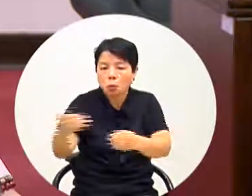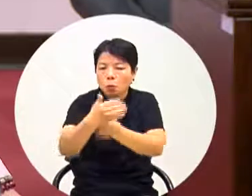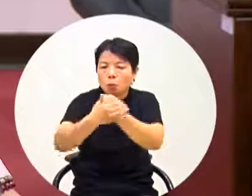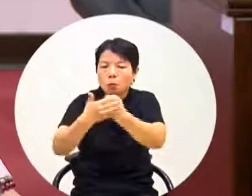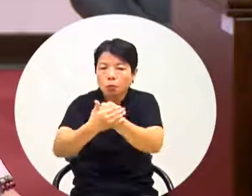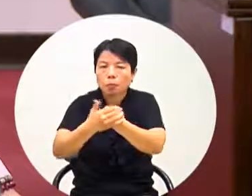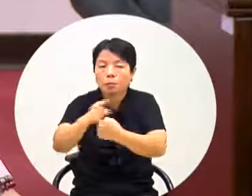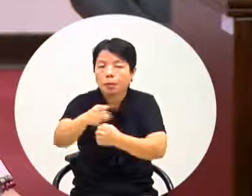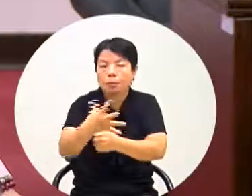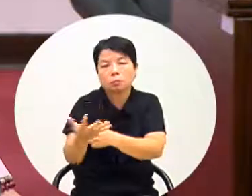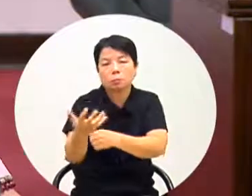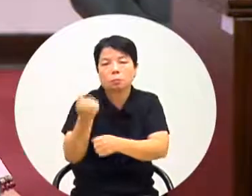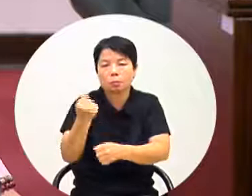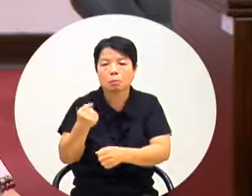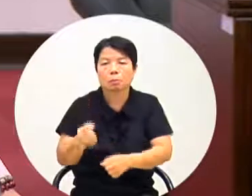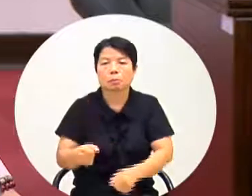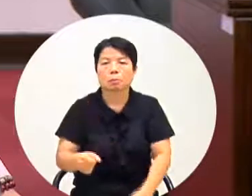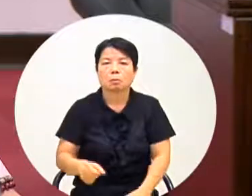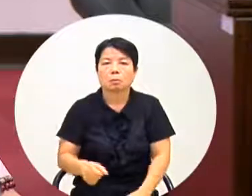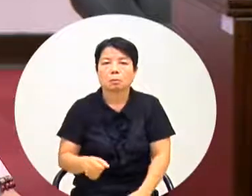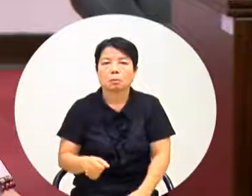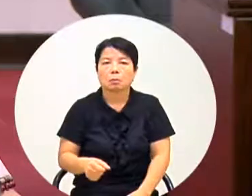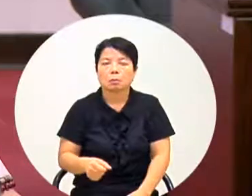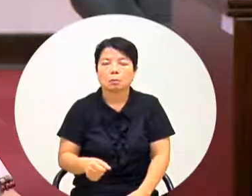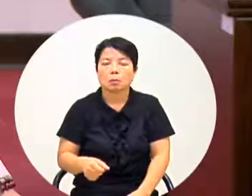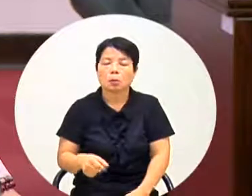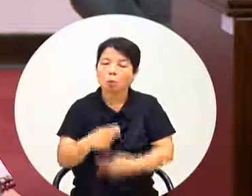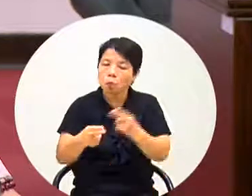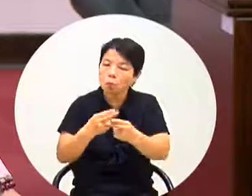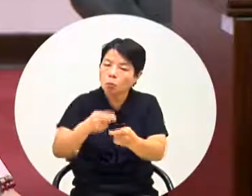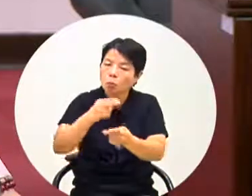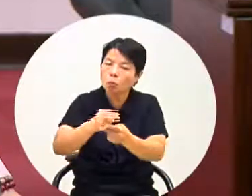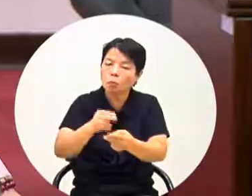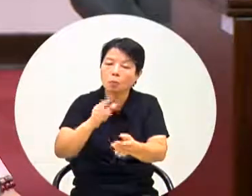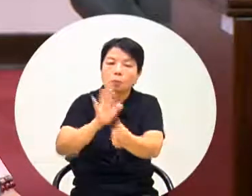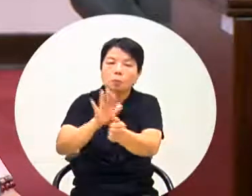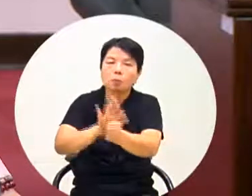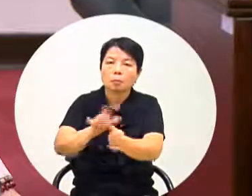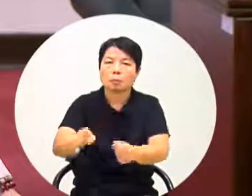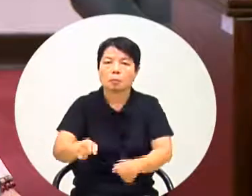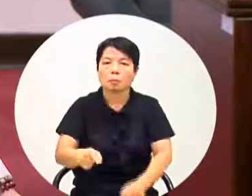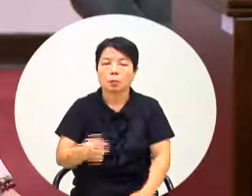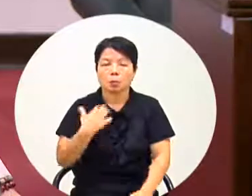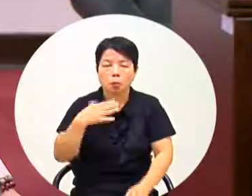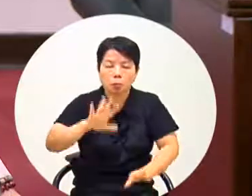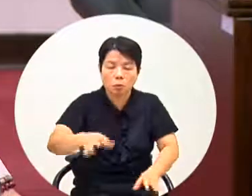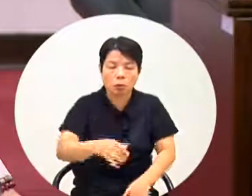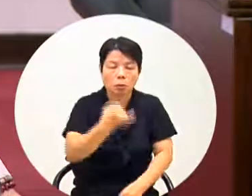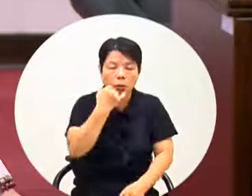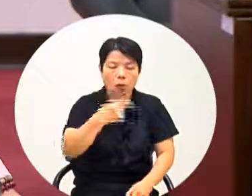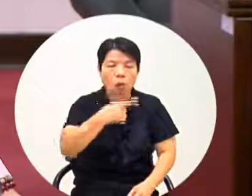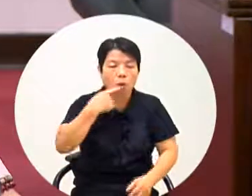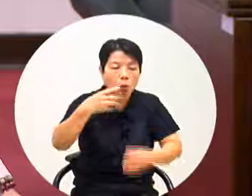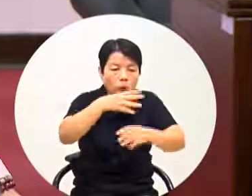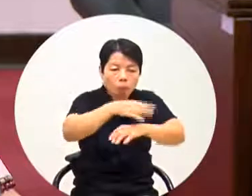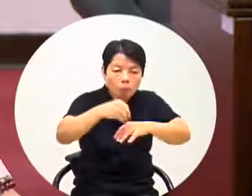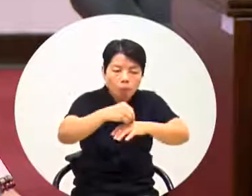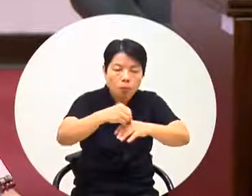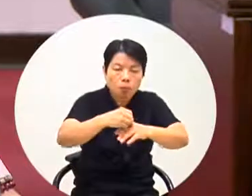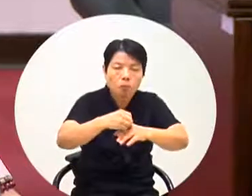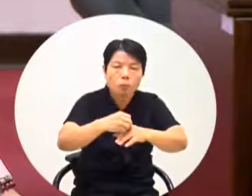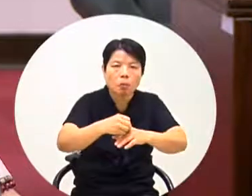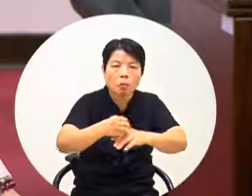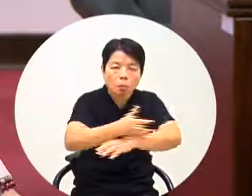们的权益，你们到底怎么样去帮忙？如果以我知道的是洪某迁村的时候，也是有这个问